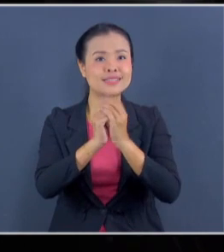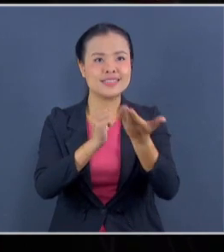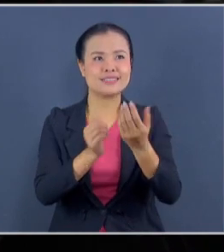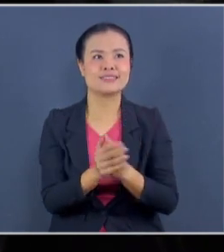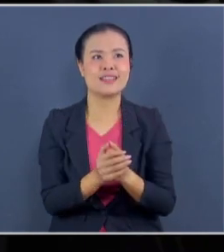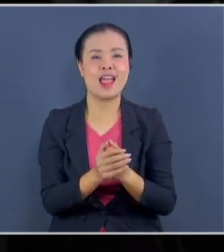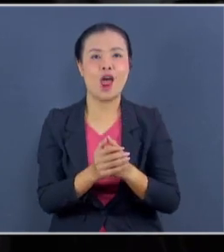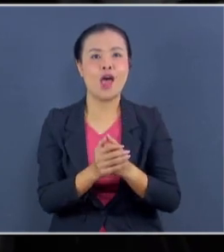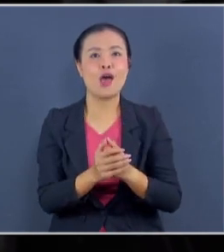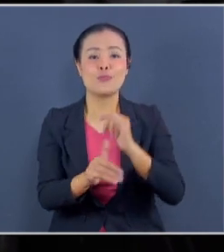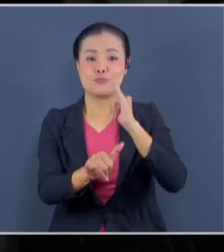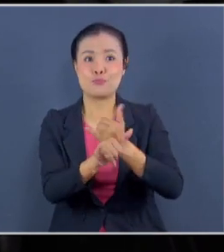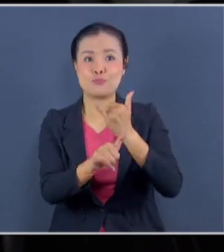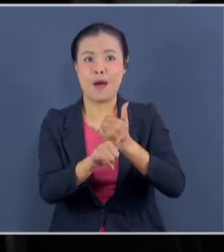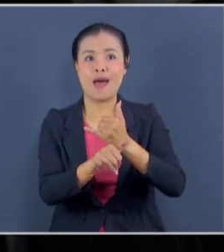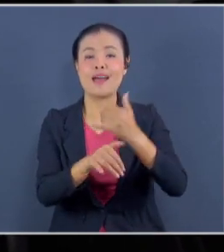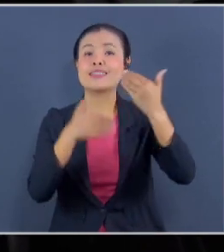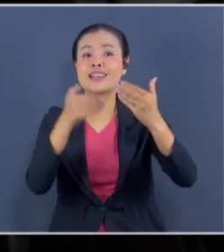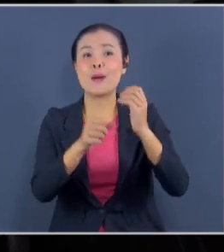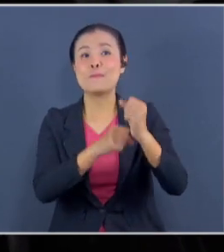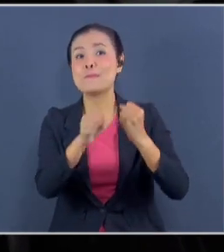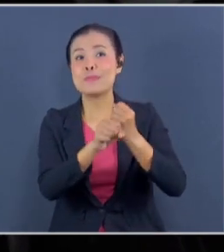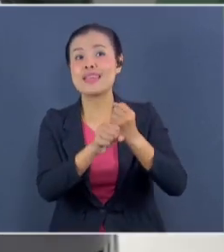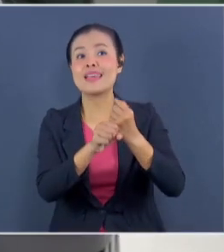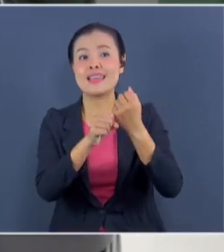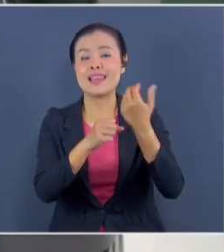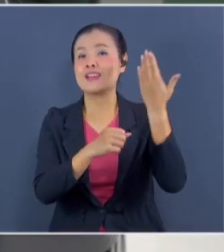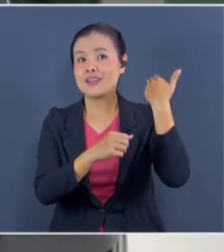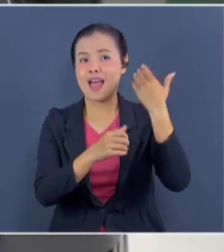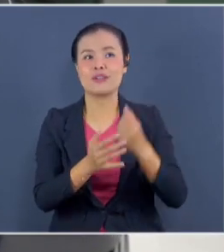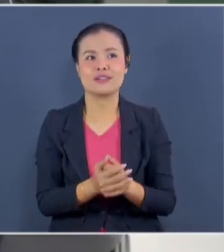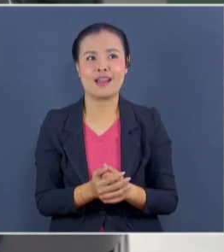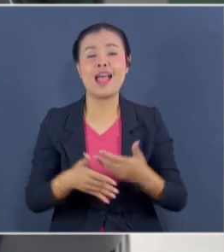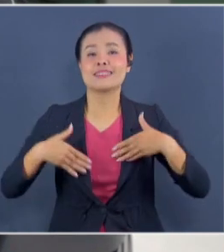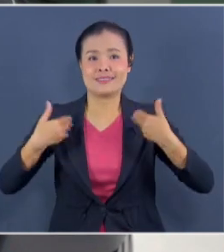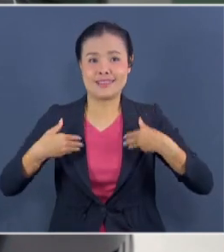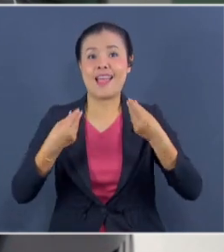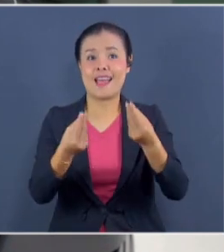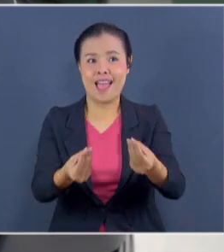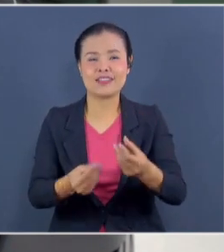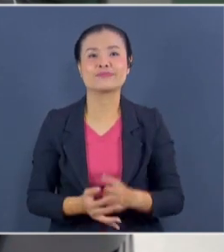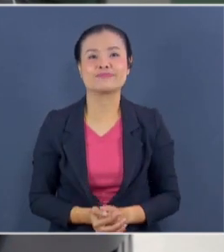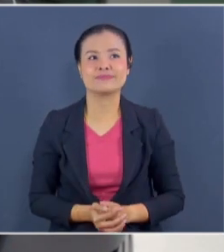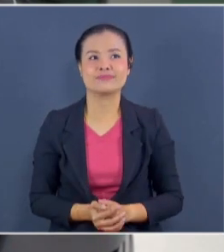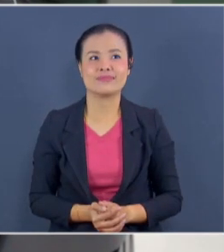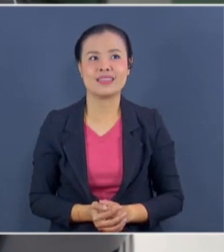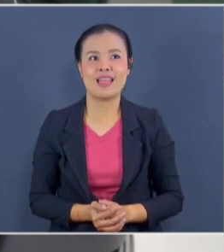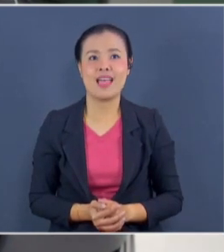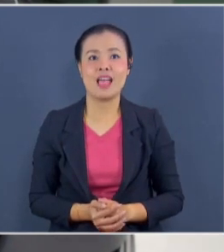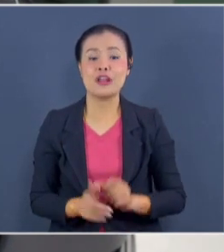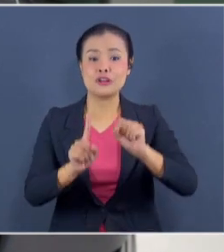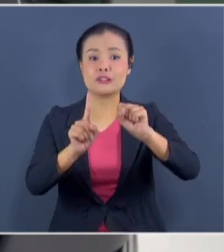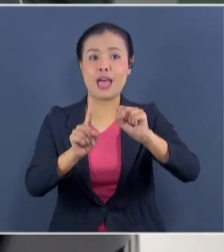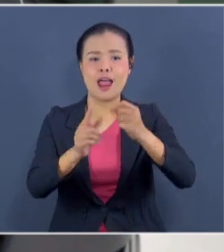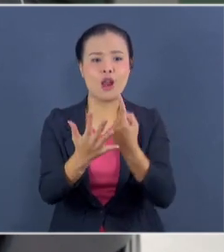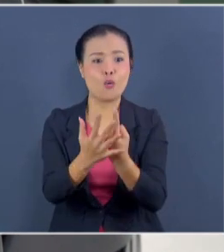เข้าร่วมฉลองปีใหม่ในครั้งนี้เป็นที่เรียบร้อยแล้วค่ะ กับน้องมากเลยนะคะ1ในแสนนะของวันนั้นนะ